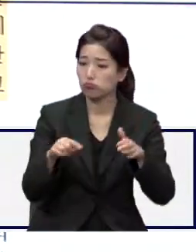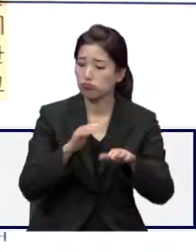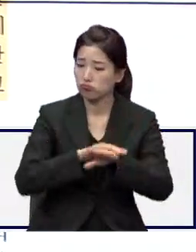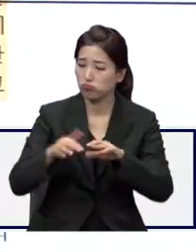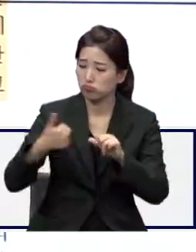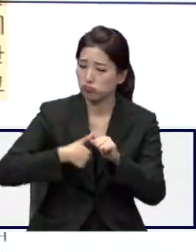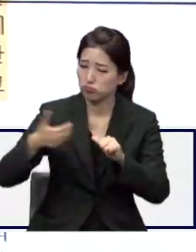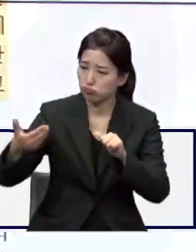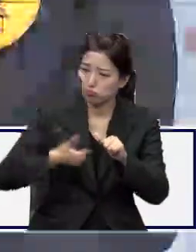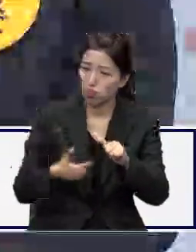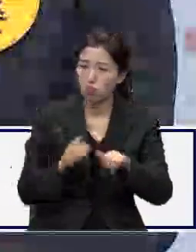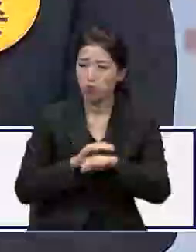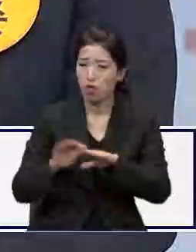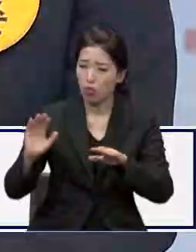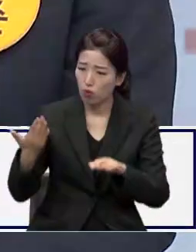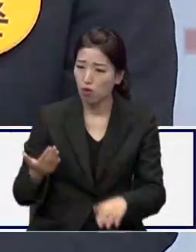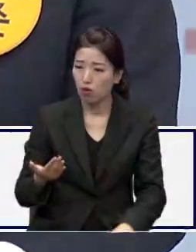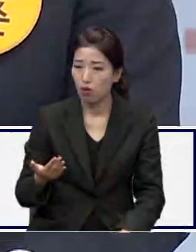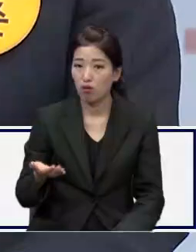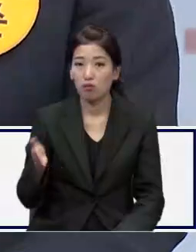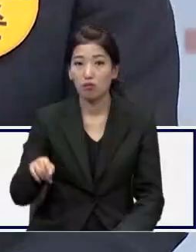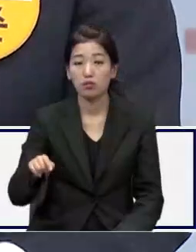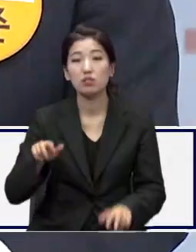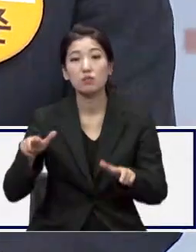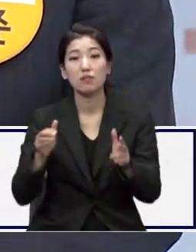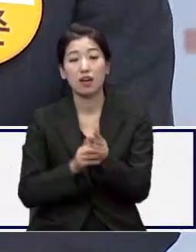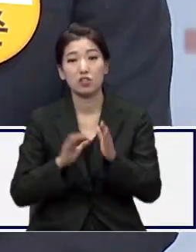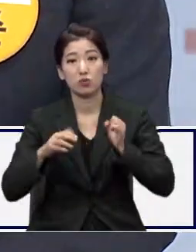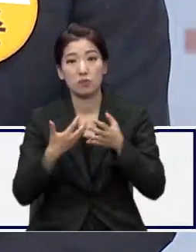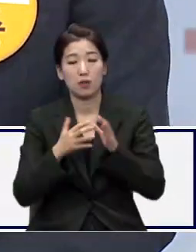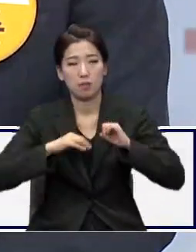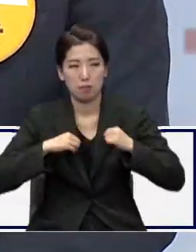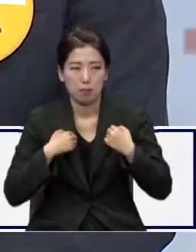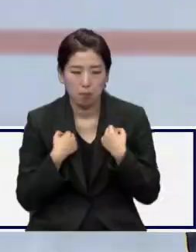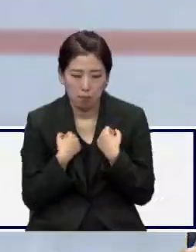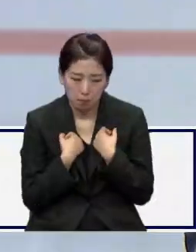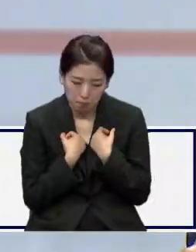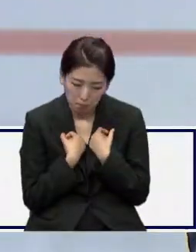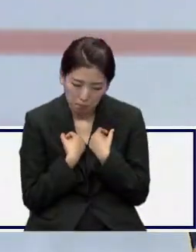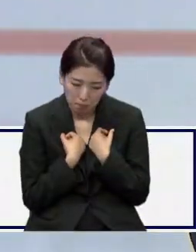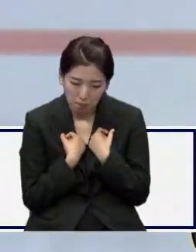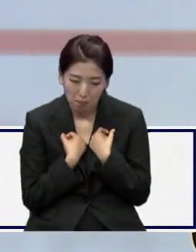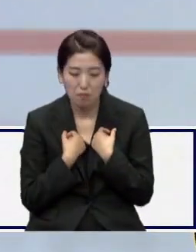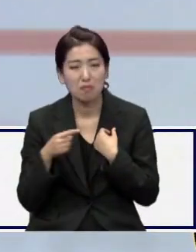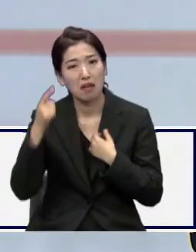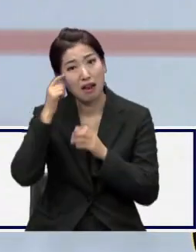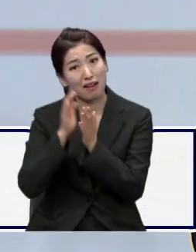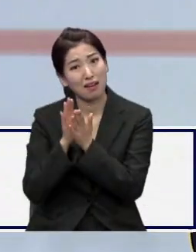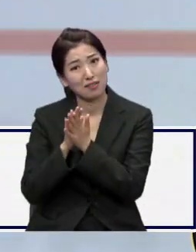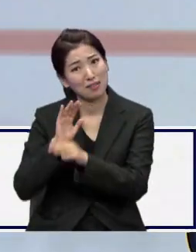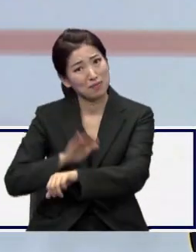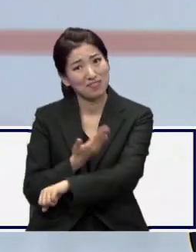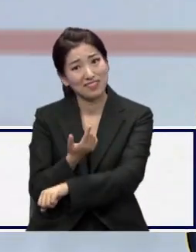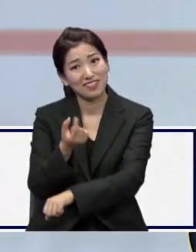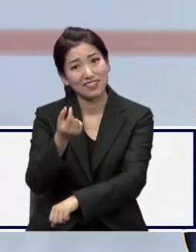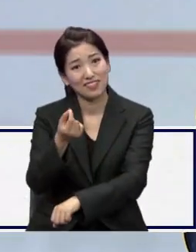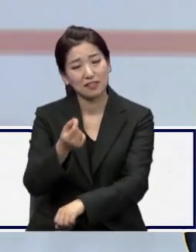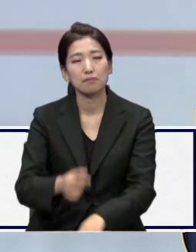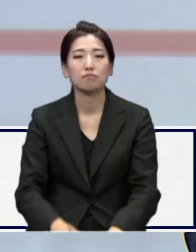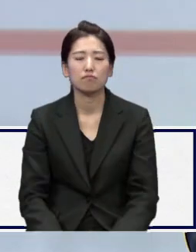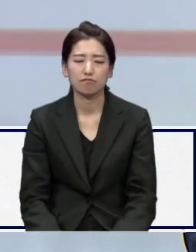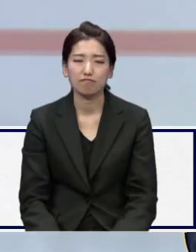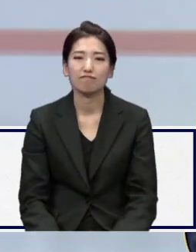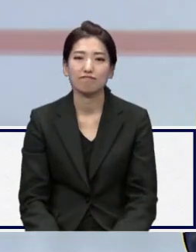그동안 여당이 잘못 받아들인 겁 이예 상당히 좀 잘못 받아들인 부분이 저는 있다고 생각합니다 왜냐면 저도 어